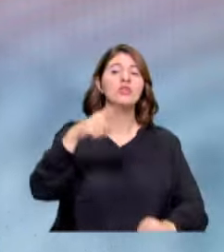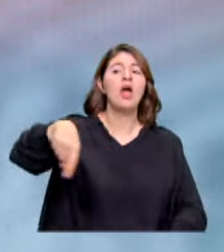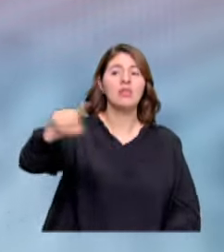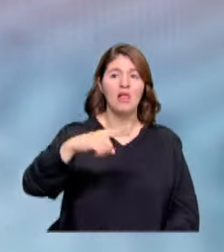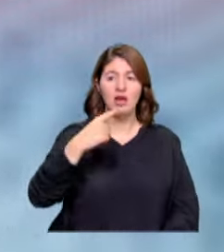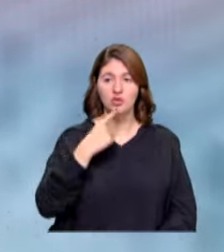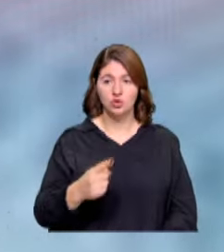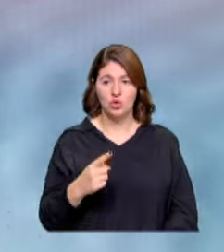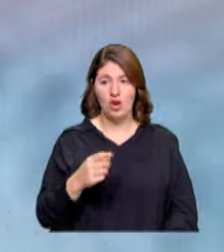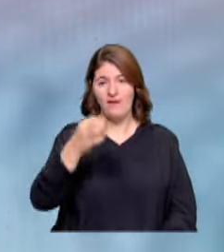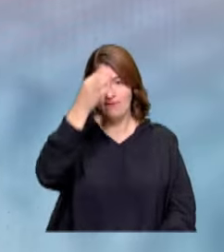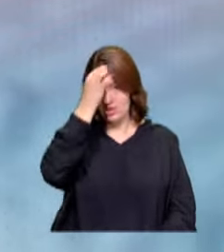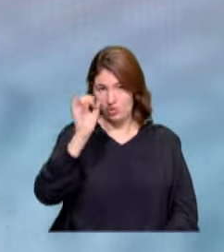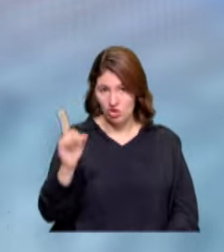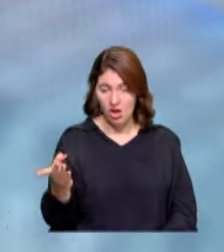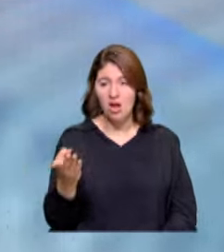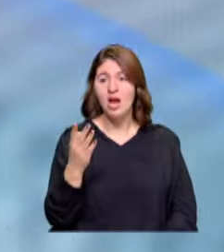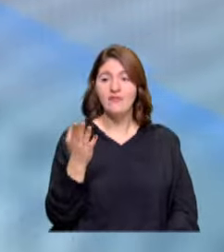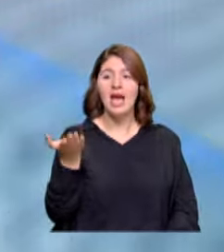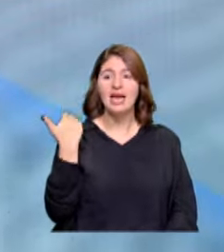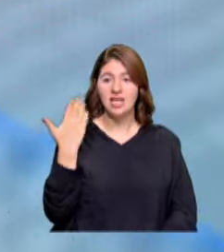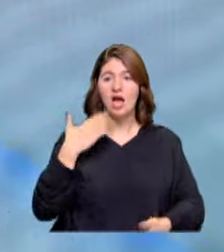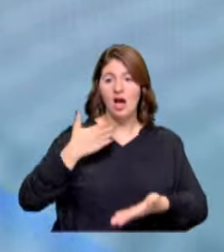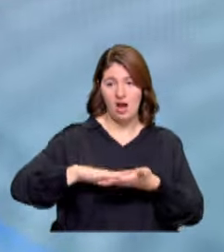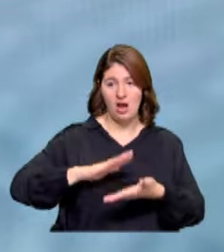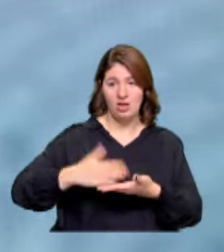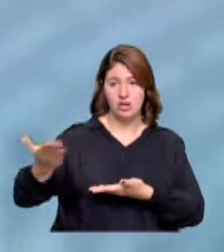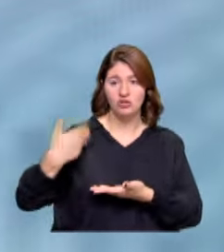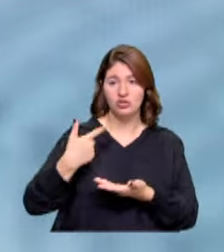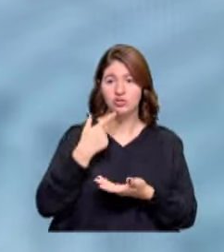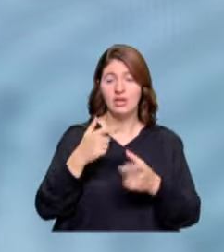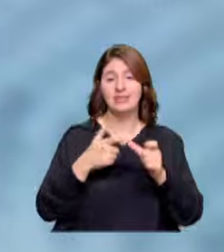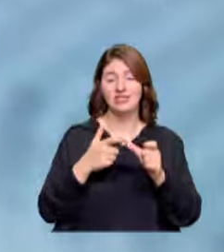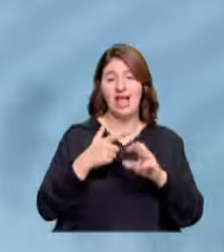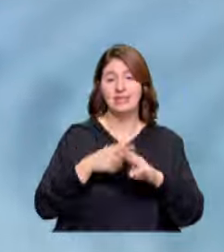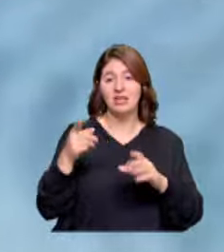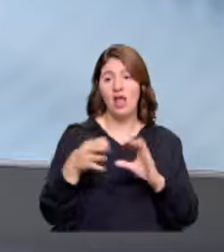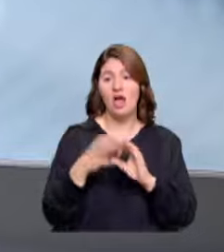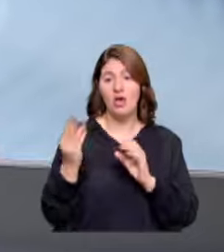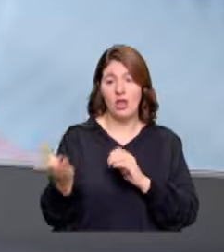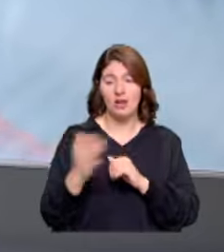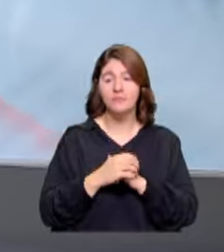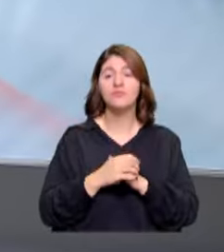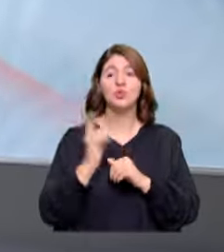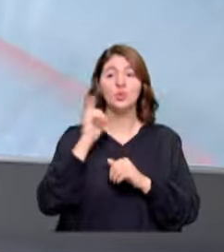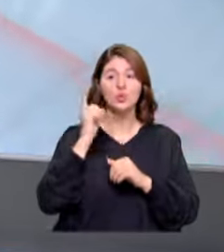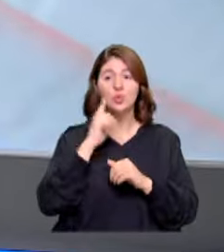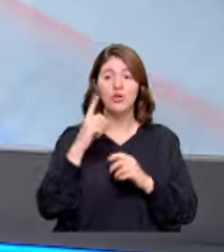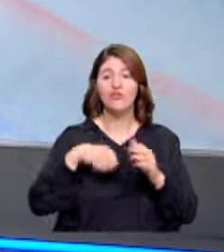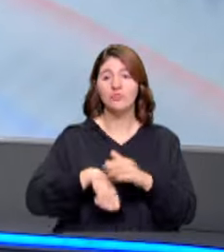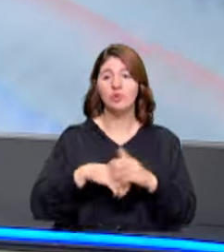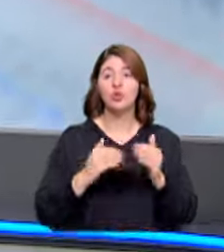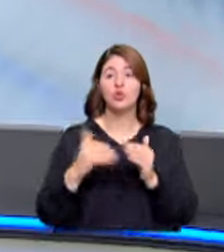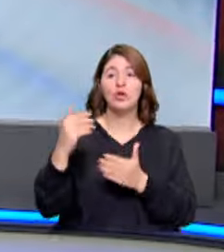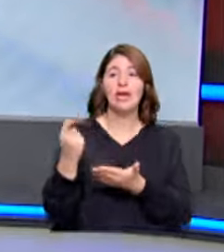diyor Fatih Terim. Ve eskiden arkadaştık diyor Seçil Erzan'la alakalı olarak. Ünlü futbolcuları